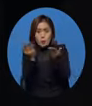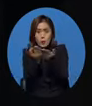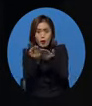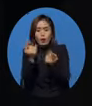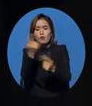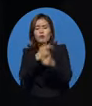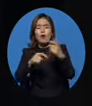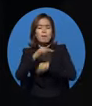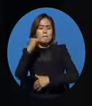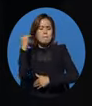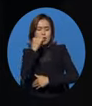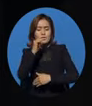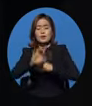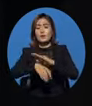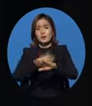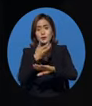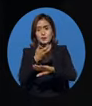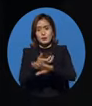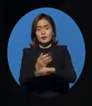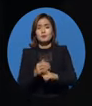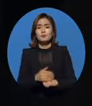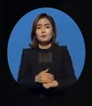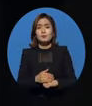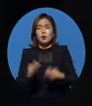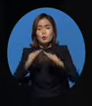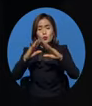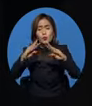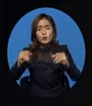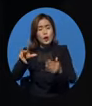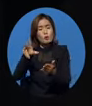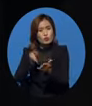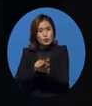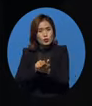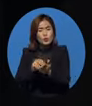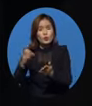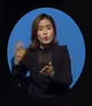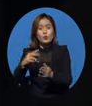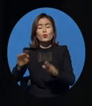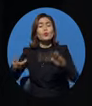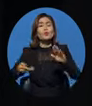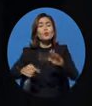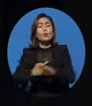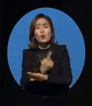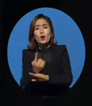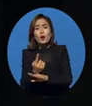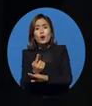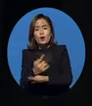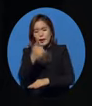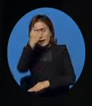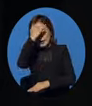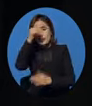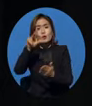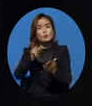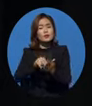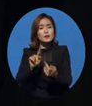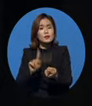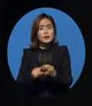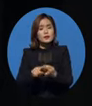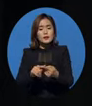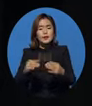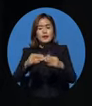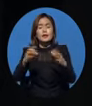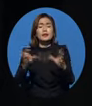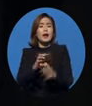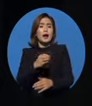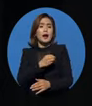엄격하게 혁신 하겠습니다 부동산으로 해서 발생되어 지는 문제 또 그 이외의 보 덕적 인 문제들에 대해서는 당이